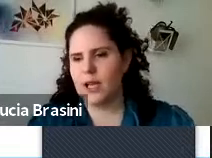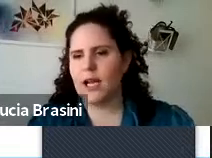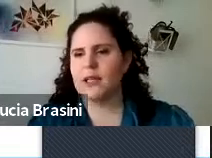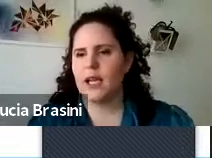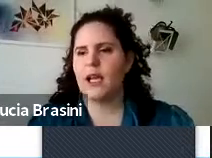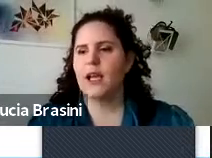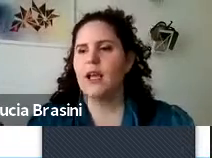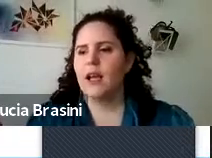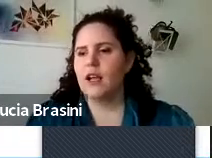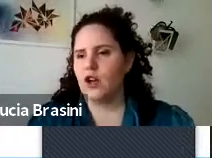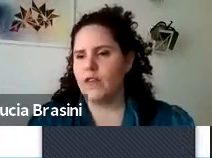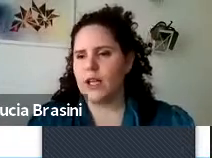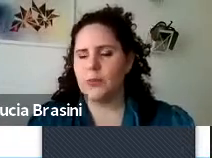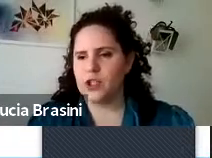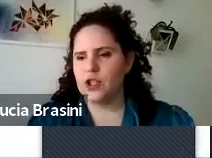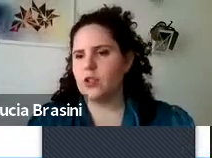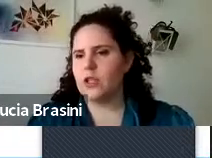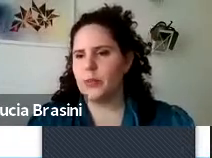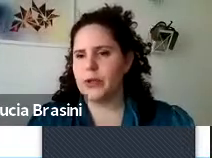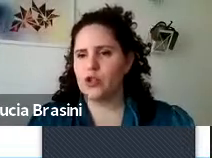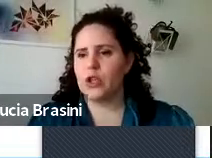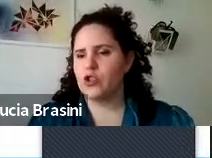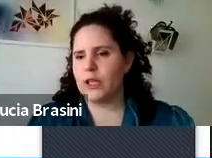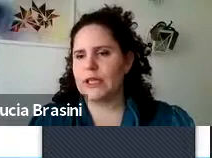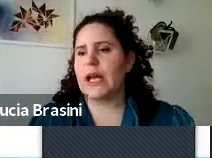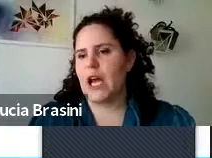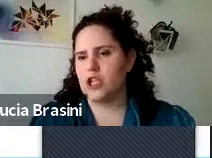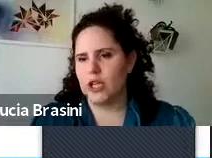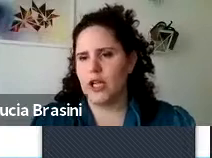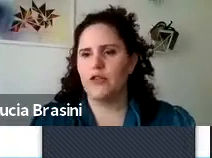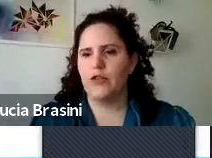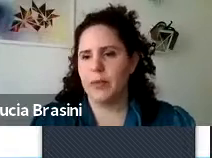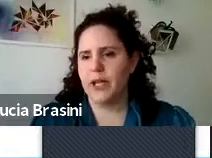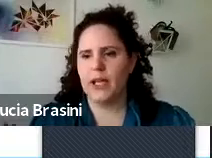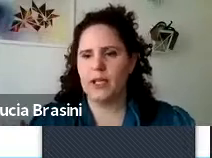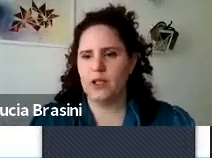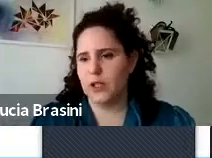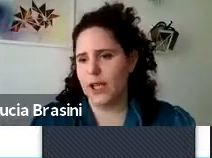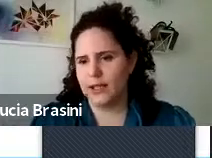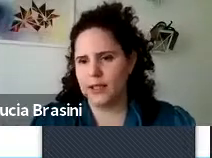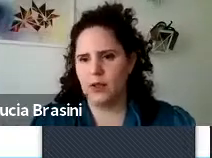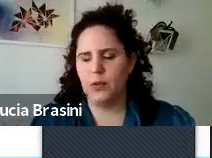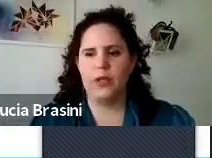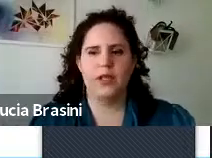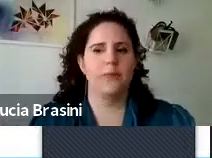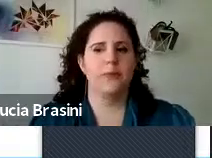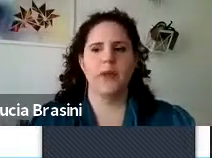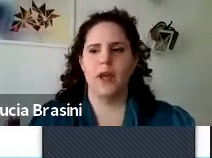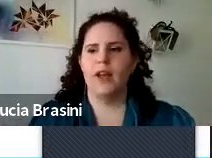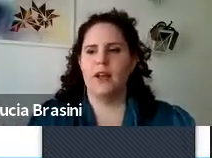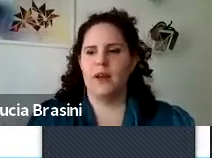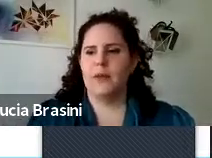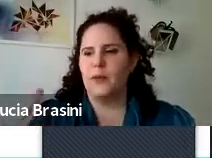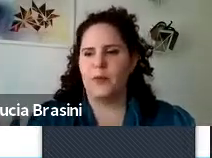altri. Considerate che il 90% delle persone sorde nasce in famiglie di udenti,